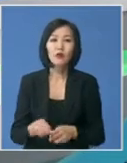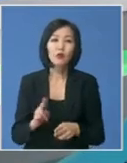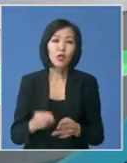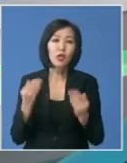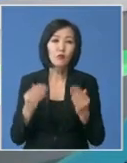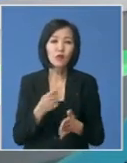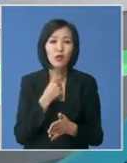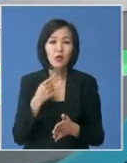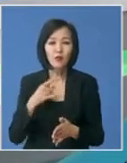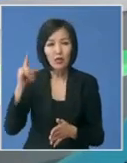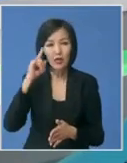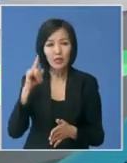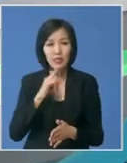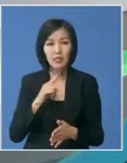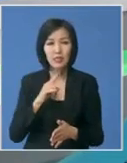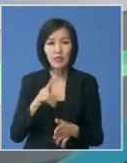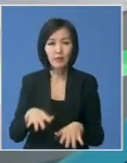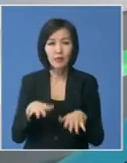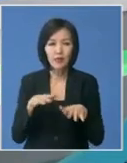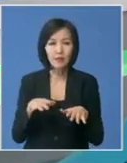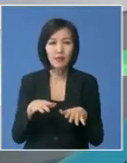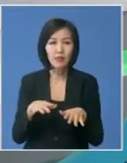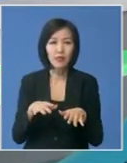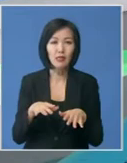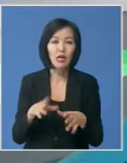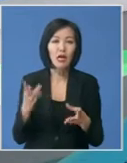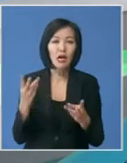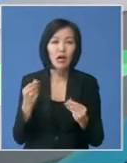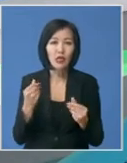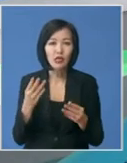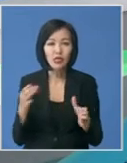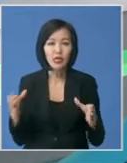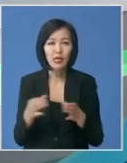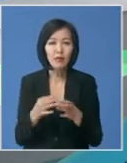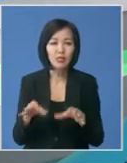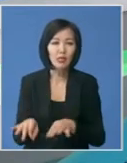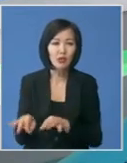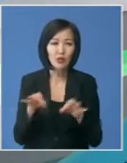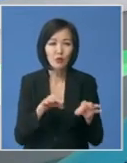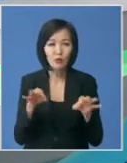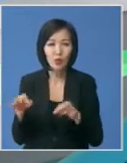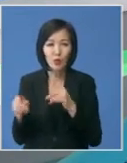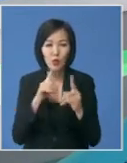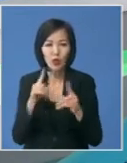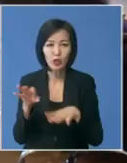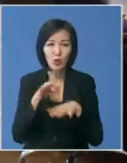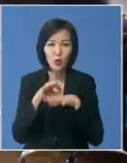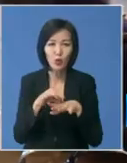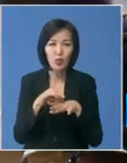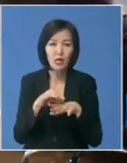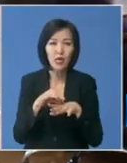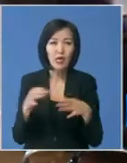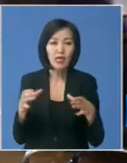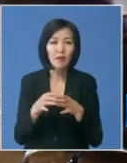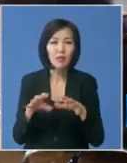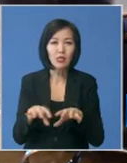Сондай-ақ бүгін Талдықорғанда Қазақстан Республикасы парламент мәжілісі қаржы және бюджет комитетінің көшпелі отырысы өтті. Комитеттің төрайымы Гүлжан